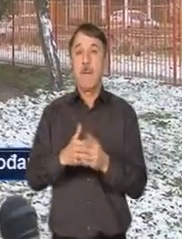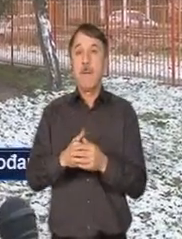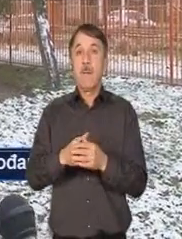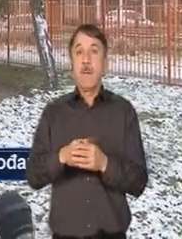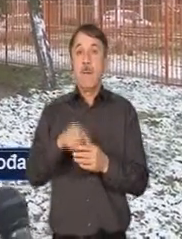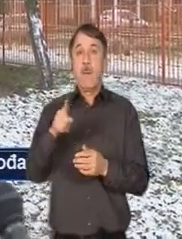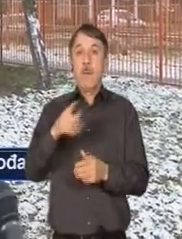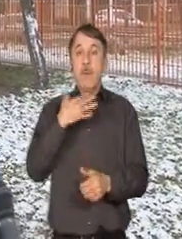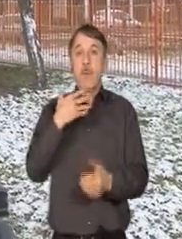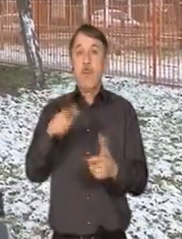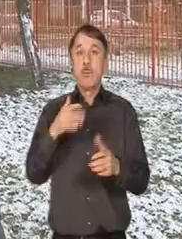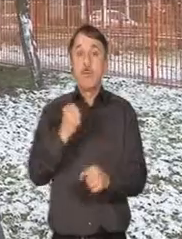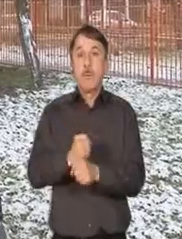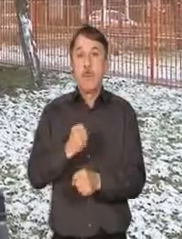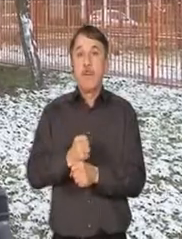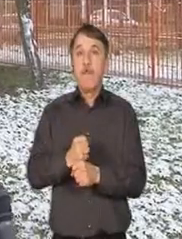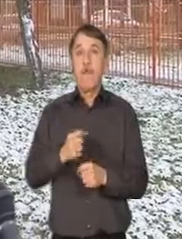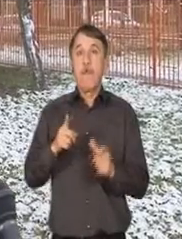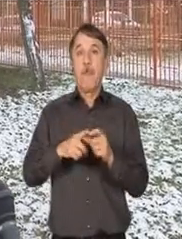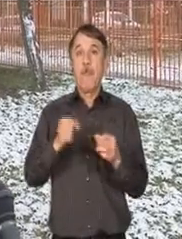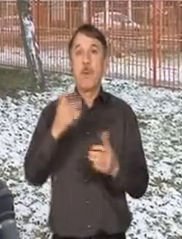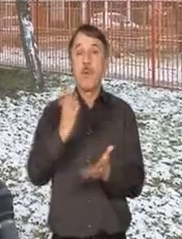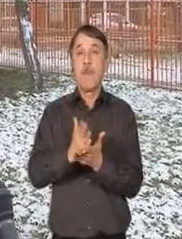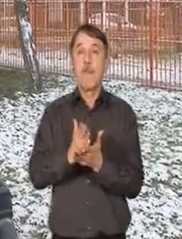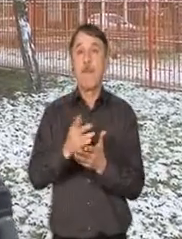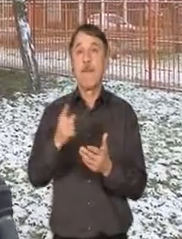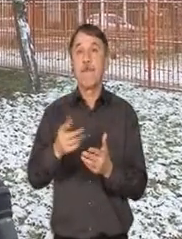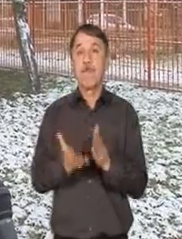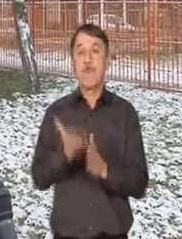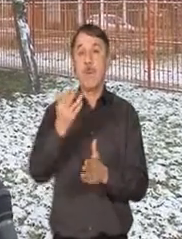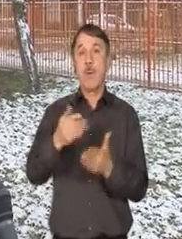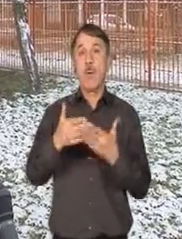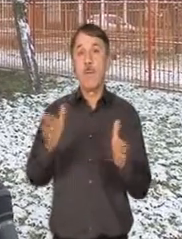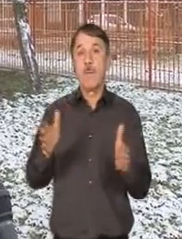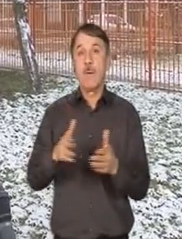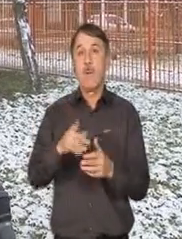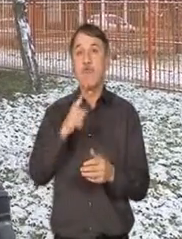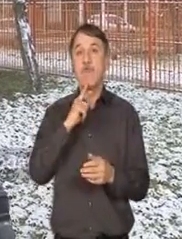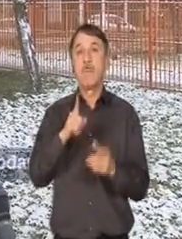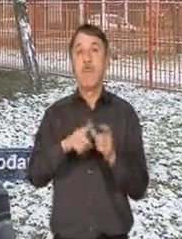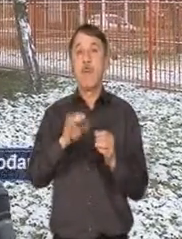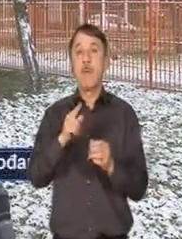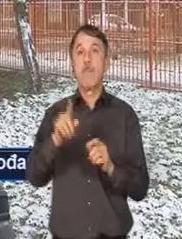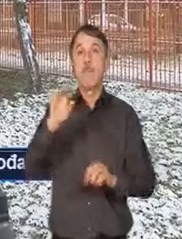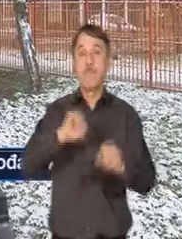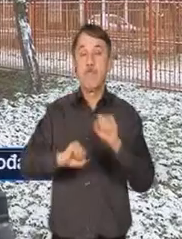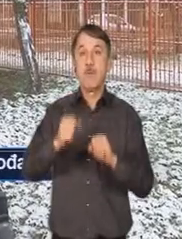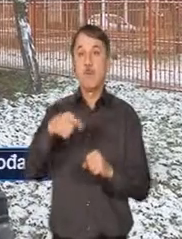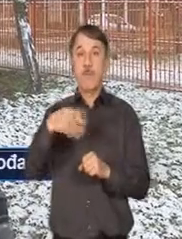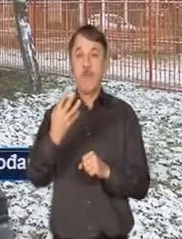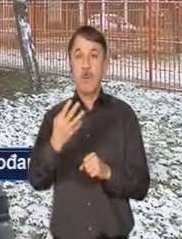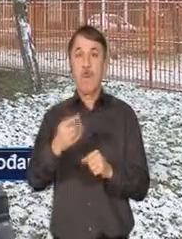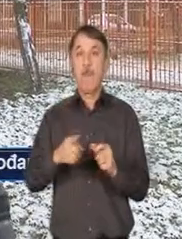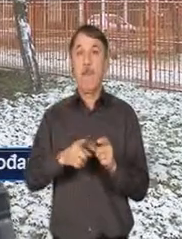jedan način da se naša deca malo zabave da vežbaju. Znači, to će biti bukvalno za učenike od prvog do osmog razreda. Nadamo se da će oni to